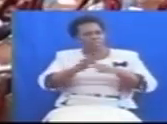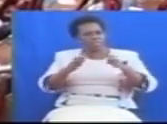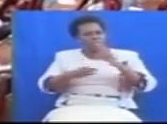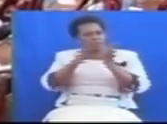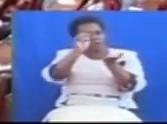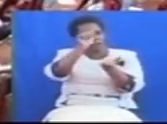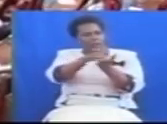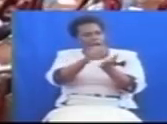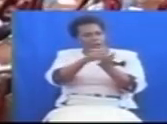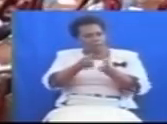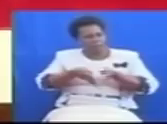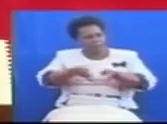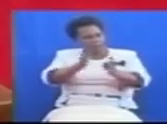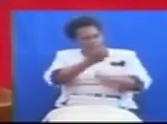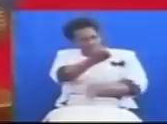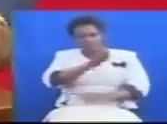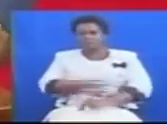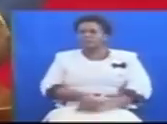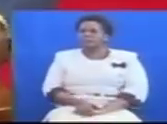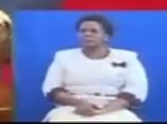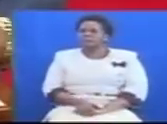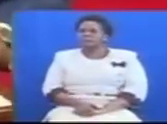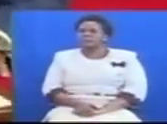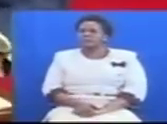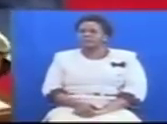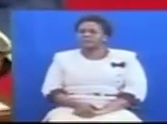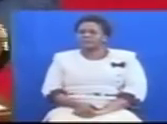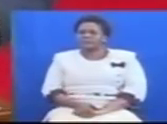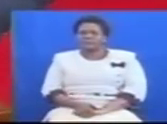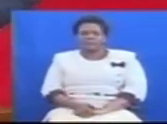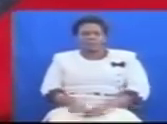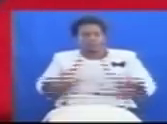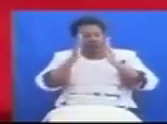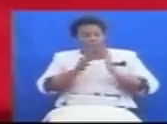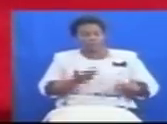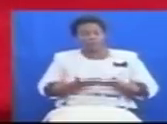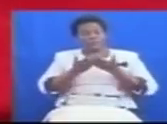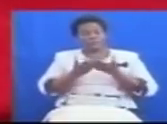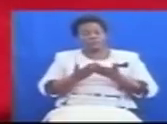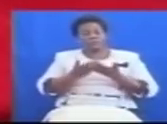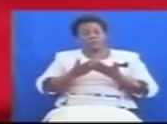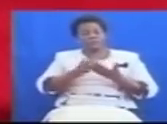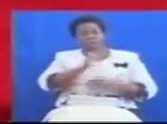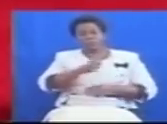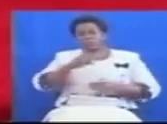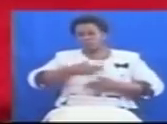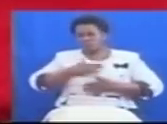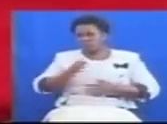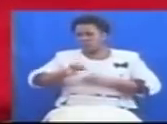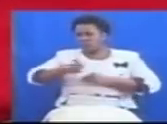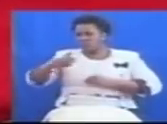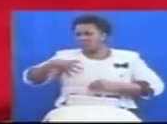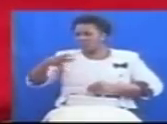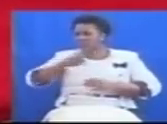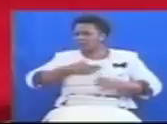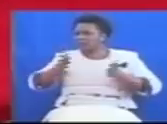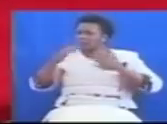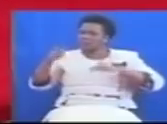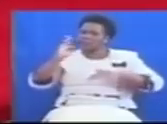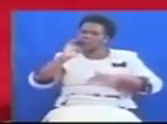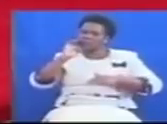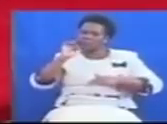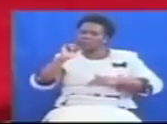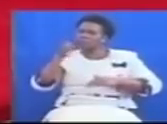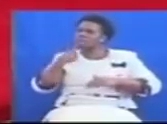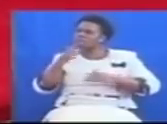Mheshimiwa Naibu Spika, nakushukuru. Mheshimiwa Naibu Spika, kwa niaba ya Waziri wa Nchi Ofisi ya Rais TAMISEMI, naomba kujibu swali la Mheshimiwa Zainabu